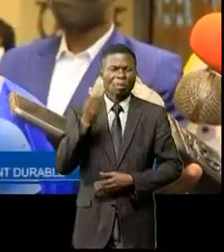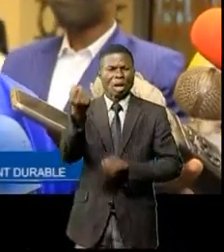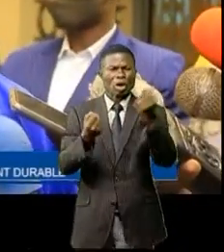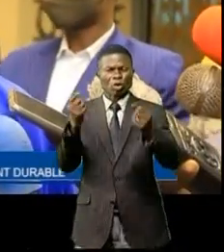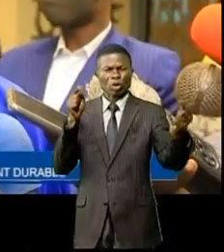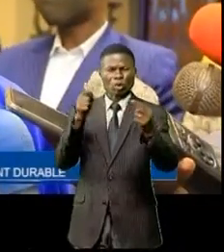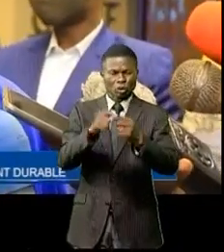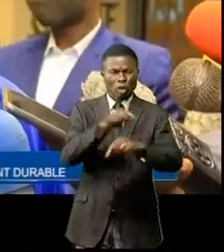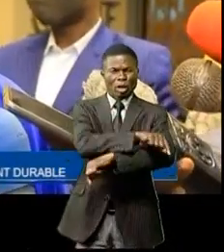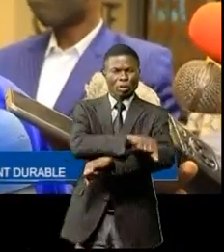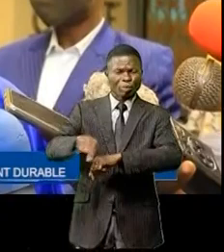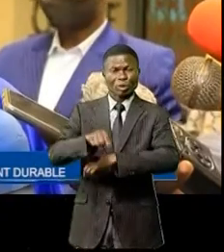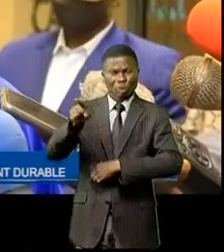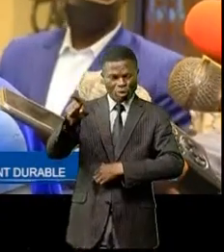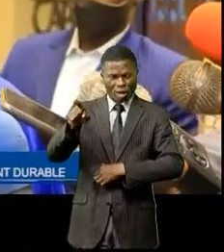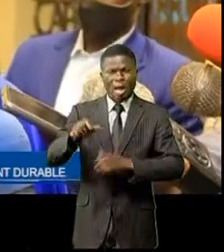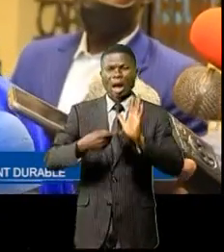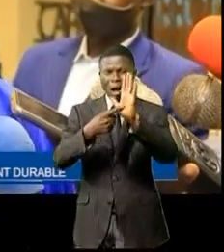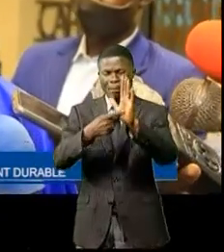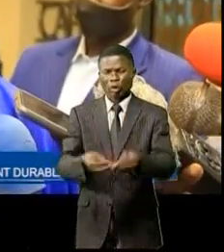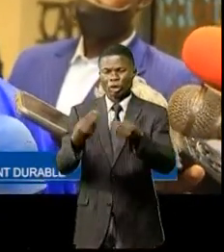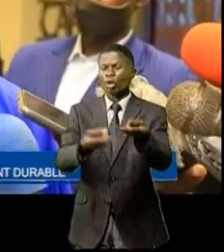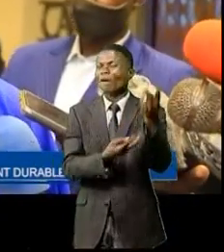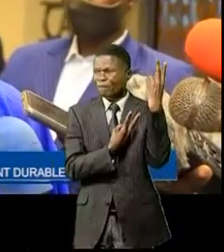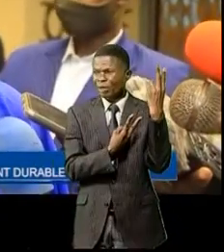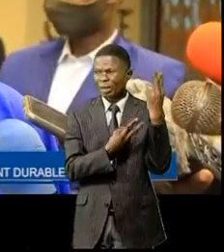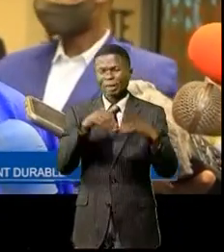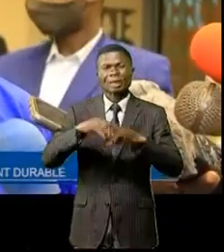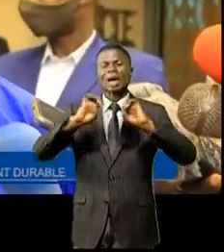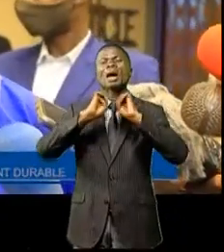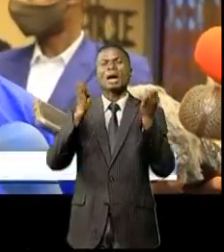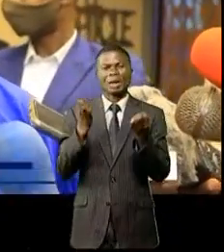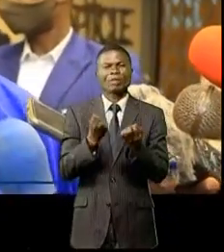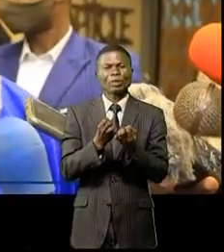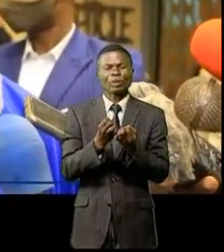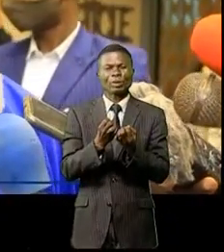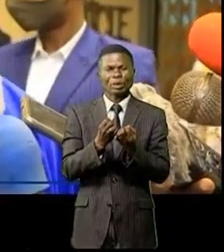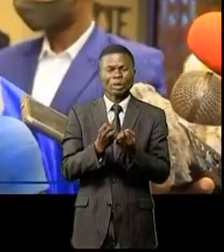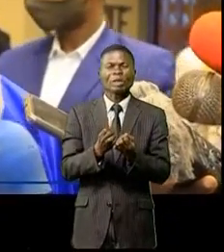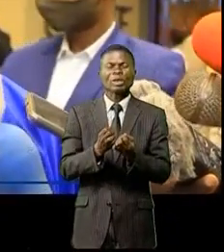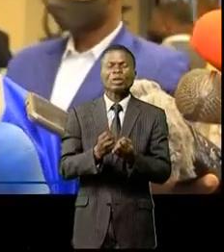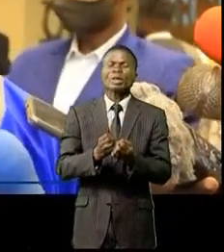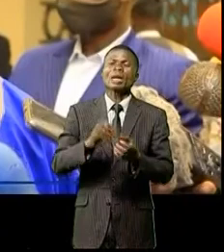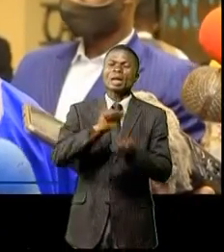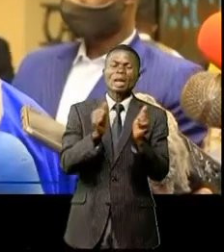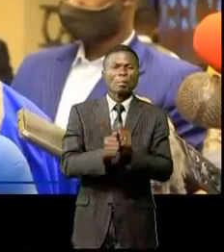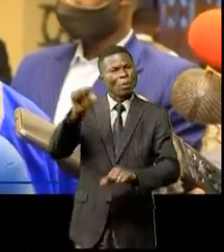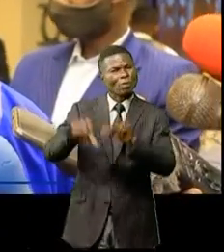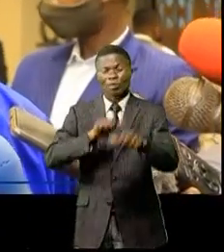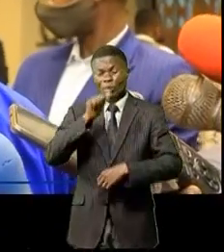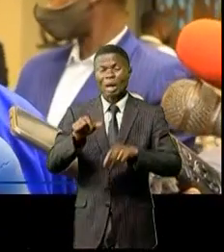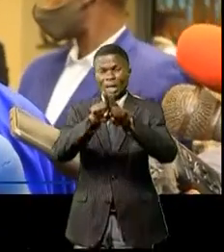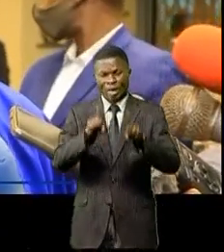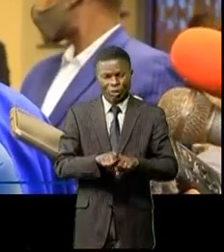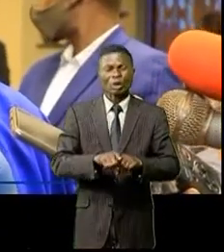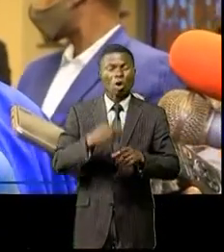jusqu'à l'administration. Ça, c'est un signe de valorisation. Parce que dans une entreprise, il ne faut pas seulement qu'il y ait des sanctions négatives, passives, il